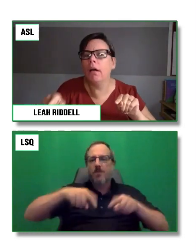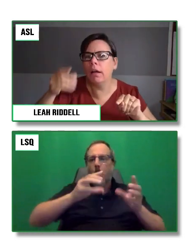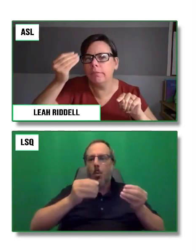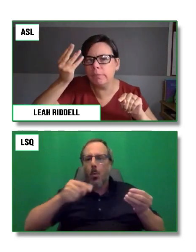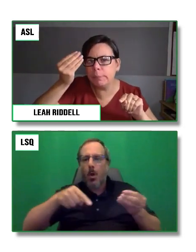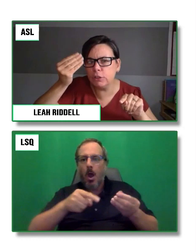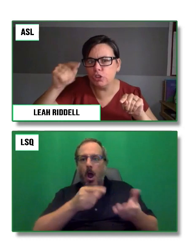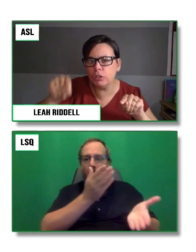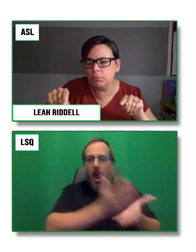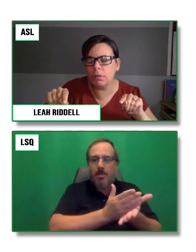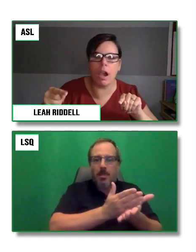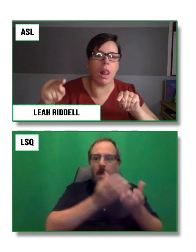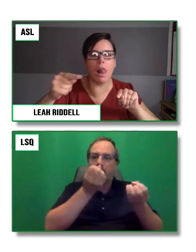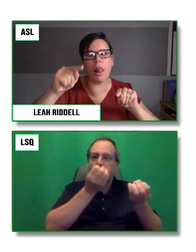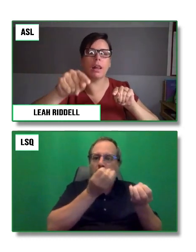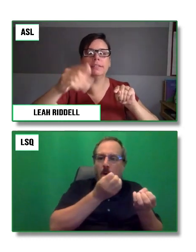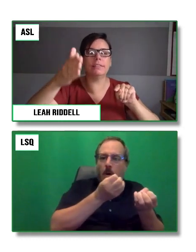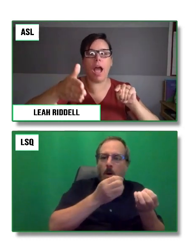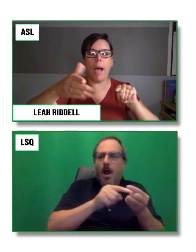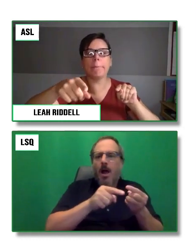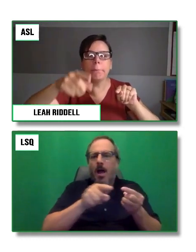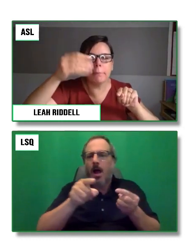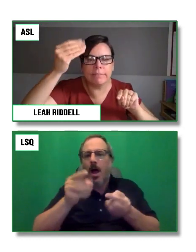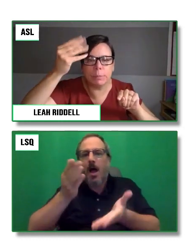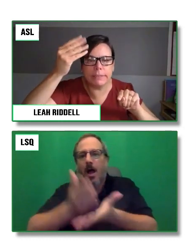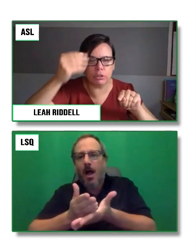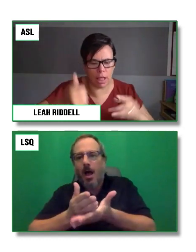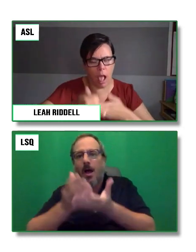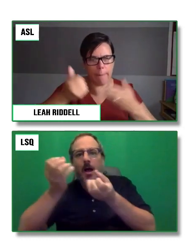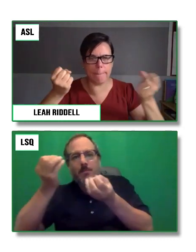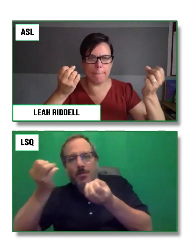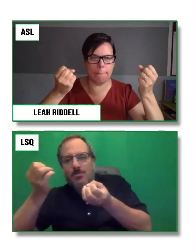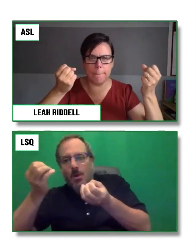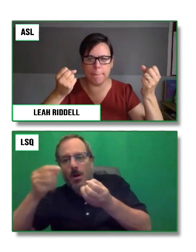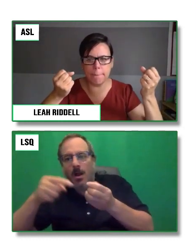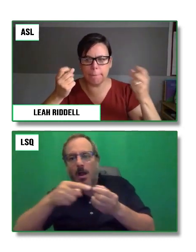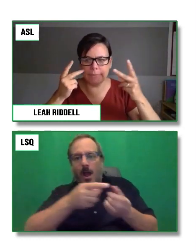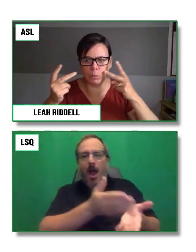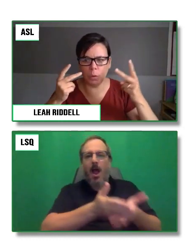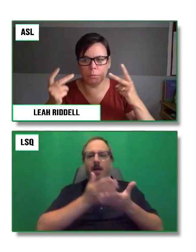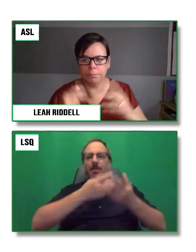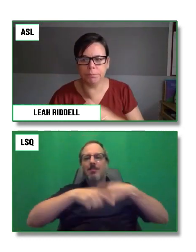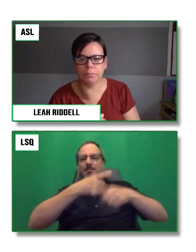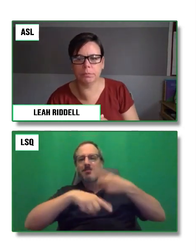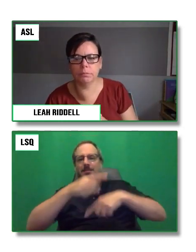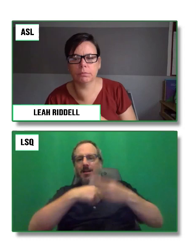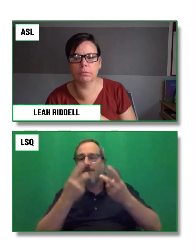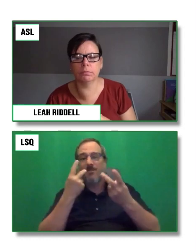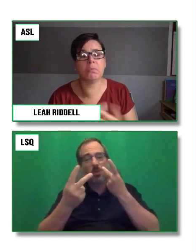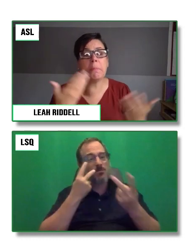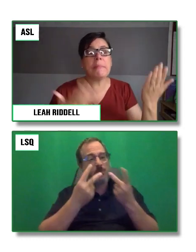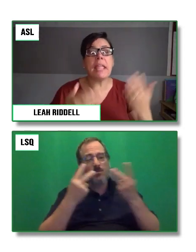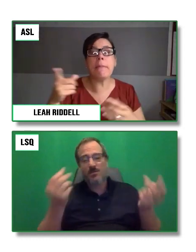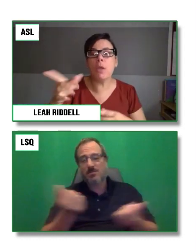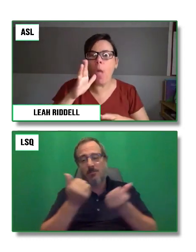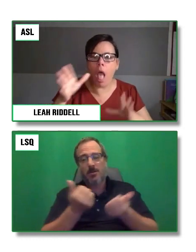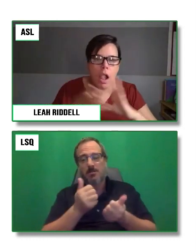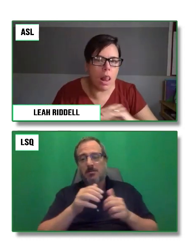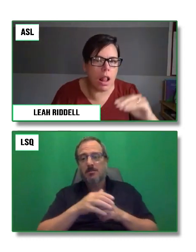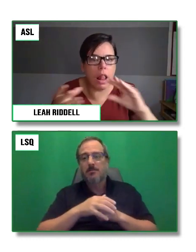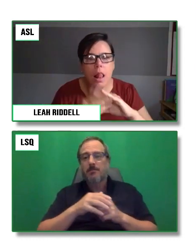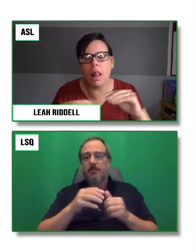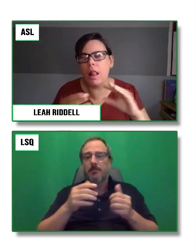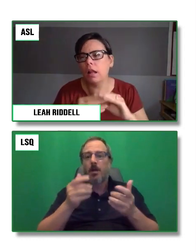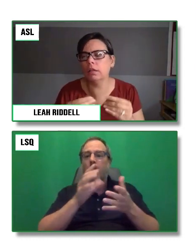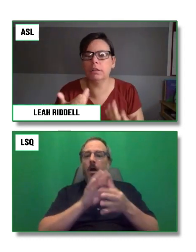dimensions, qui fait une description, qui est accessible aux personnes malentendantes, qui nous indique où il y a des différents